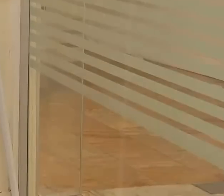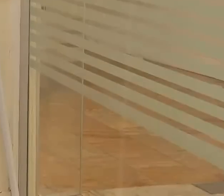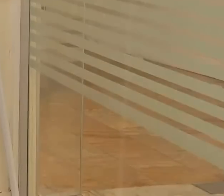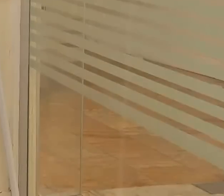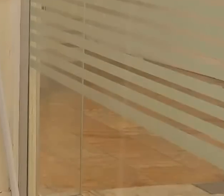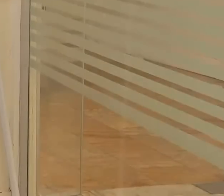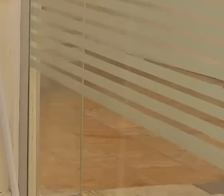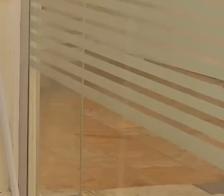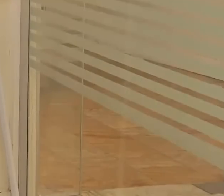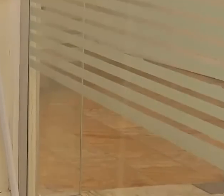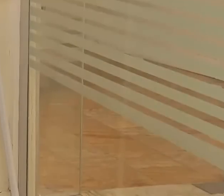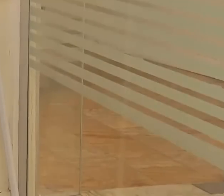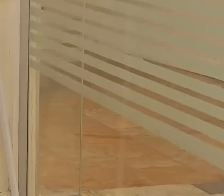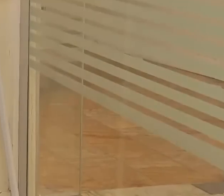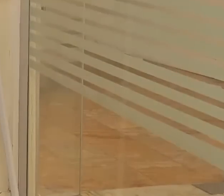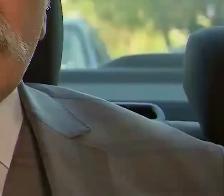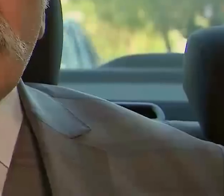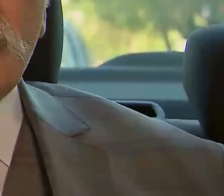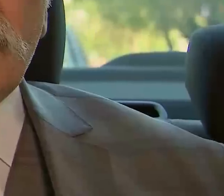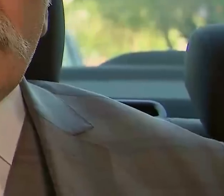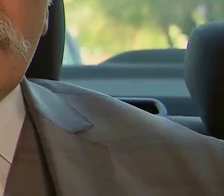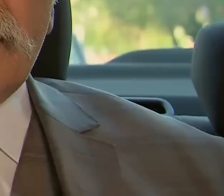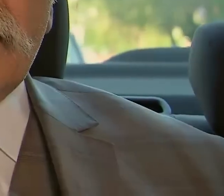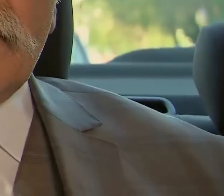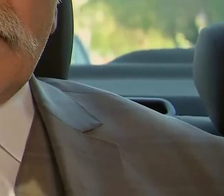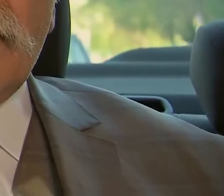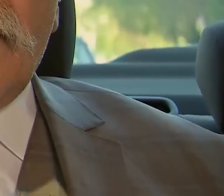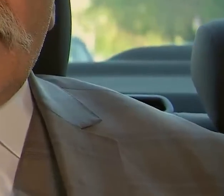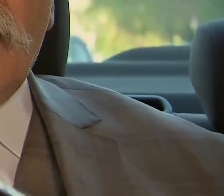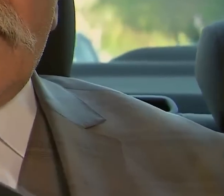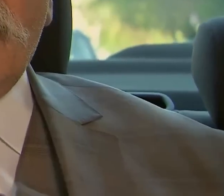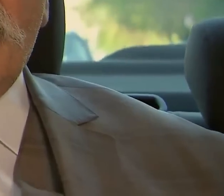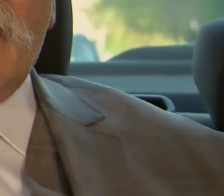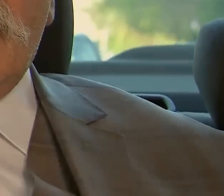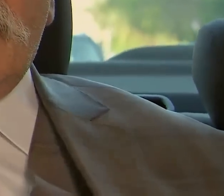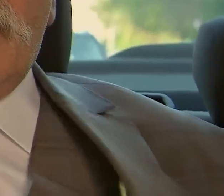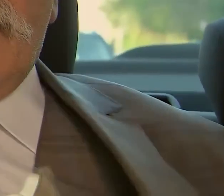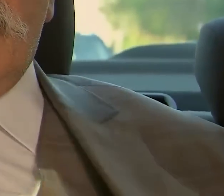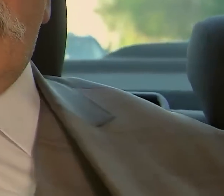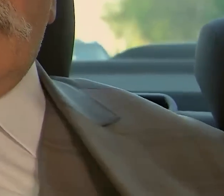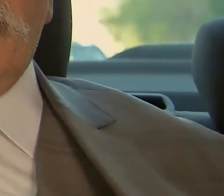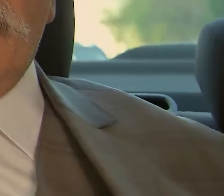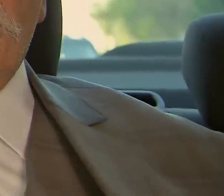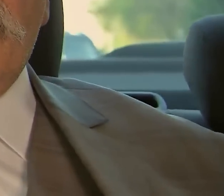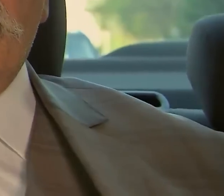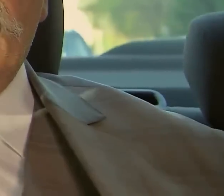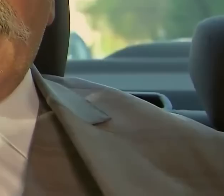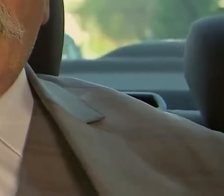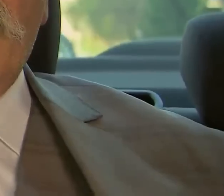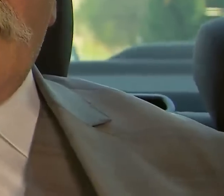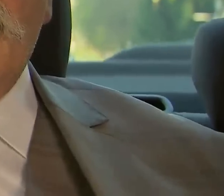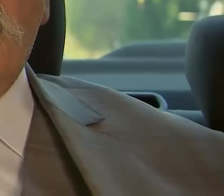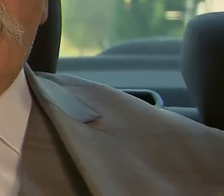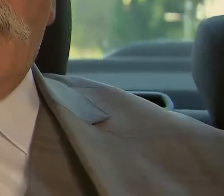verdi, kaygıyla düşünüyor. Hilmi'nin asabı bozulmuş, kaşları çatık, bakışları gergin, düşünceli.